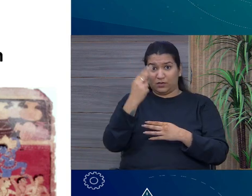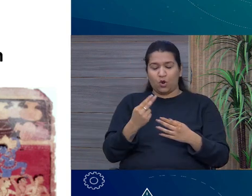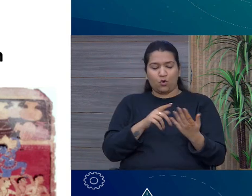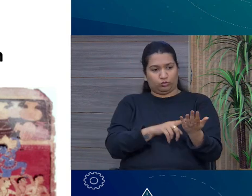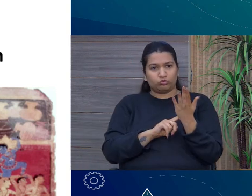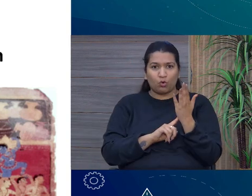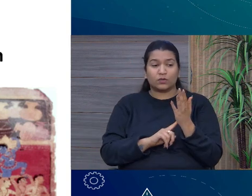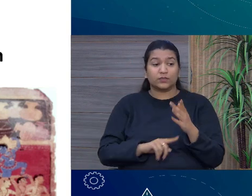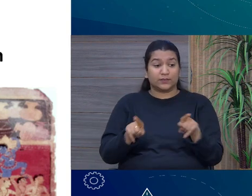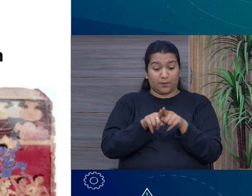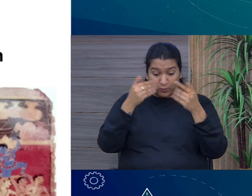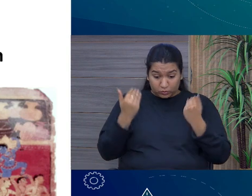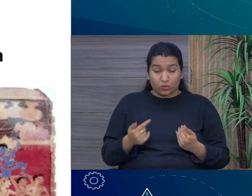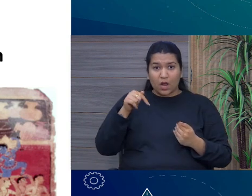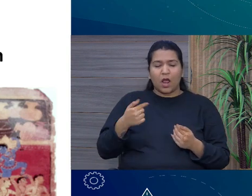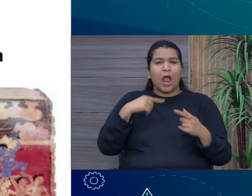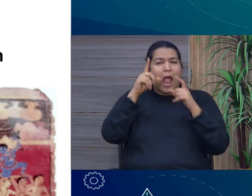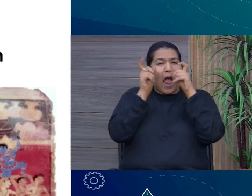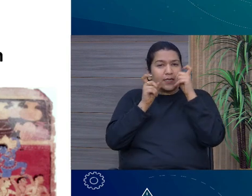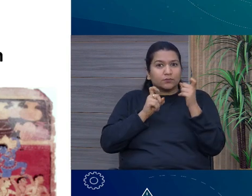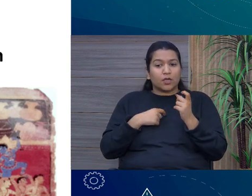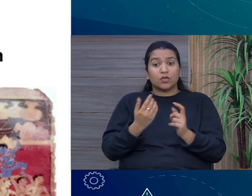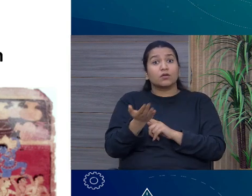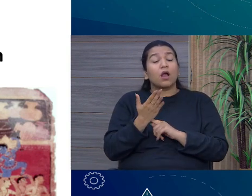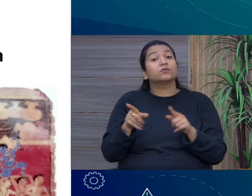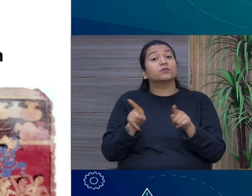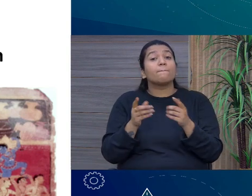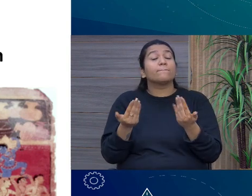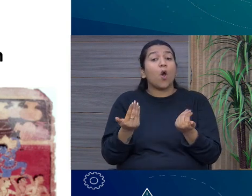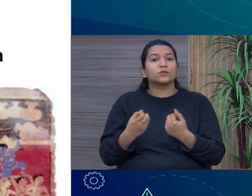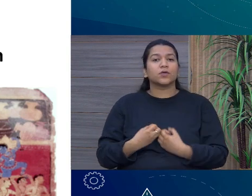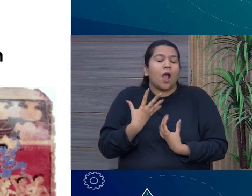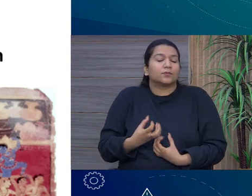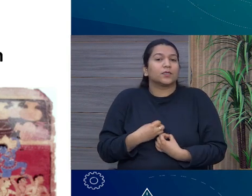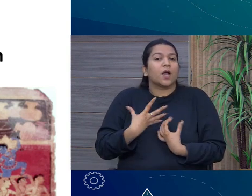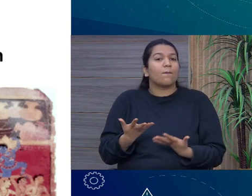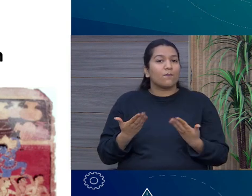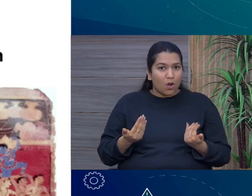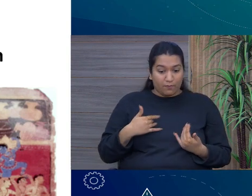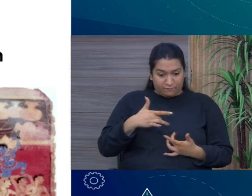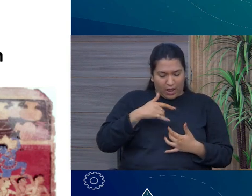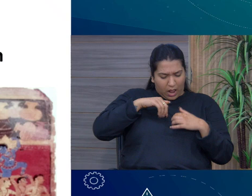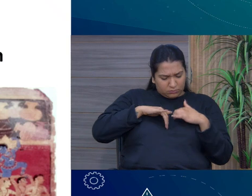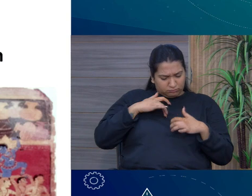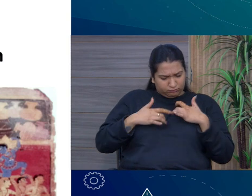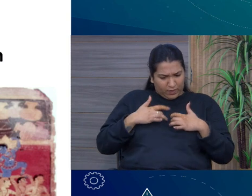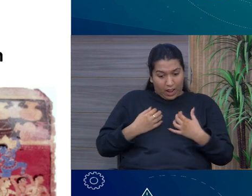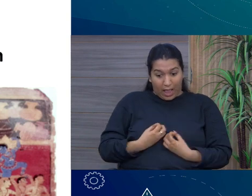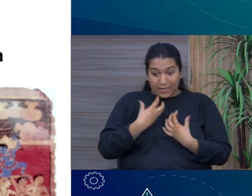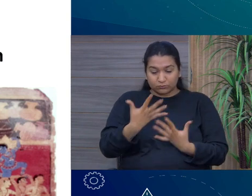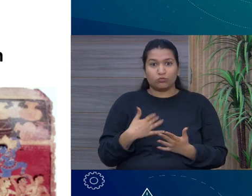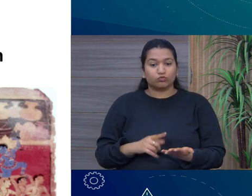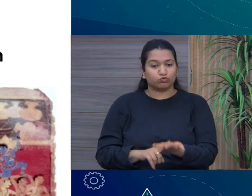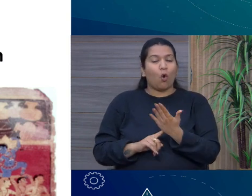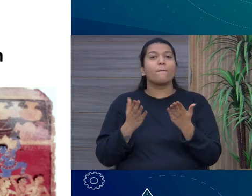है, हम आज अपने एक्सप्रेशंस को भी डिफरेंट तरीके से ऐसे ही एक्सप्रेस कर सकते हैं, पेंटिंग्स के थ्रू भी, कंटेंट के थ्रू भी। तो मुझे लगता